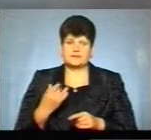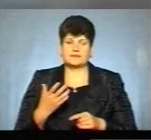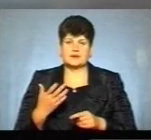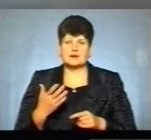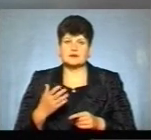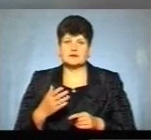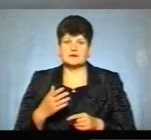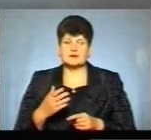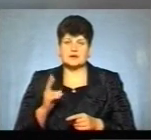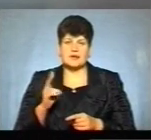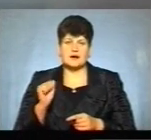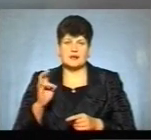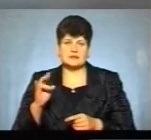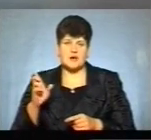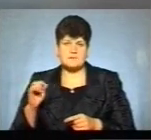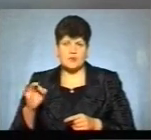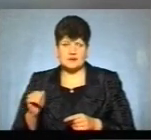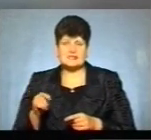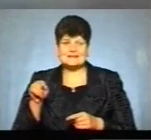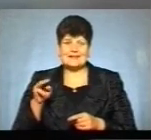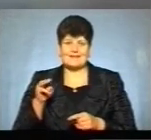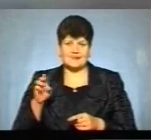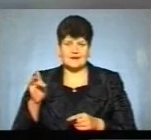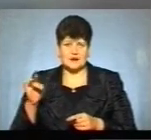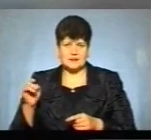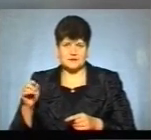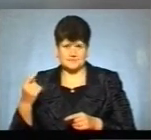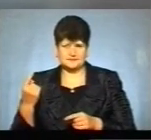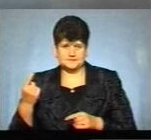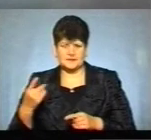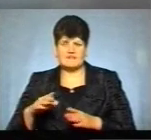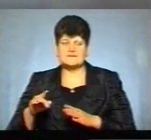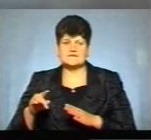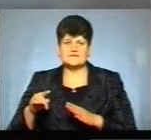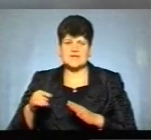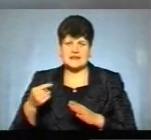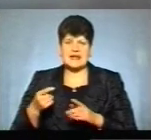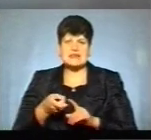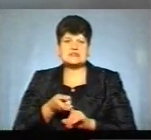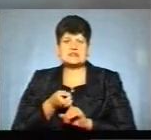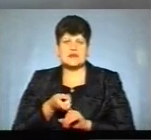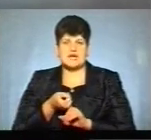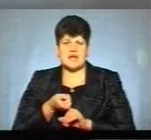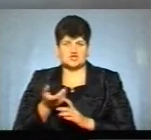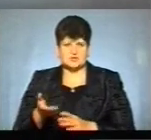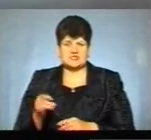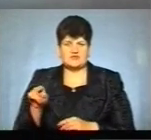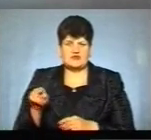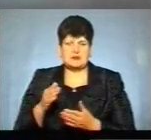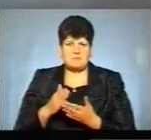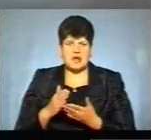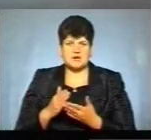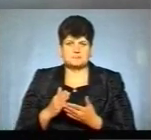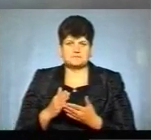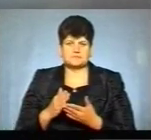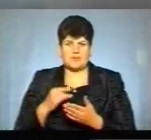і канабідіол. Так от, тетрагідроканабінол, він викликає залежність, він має